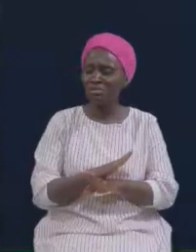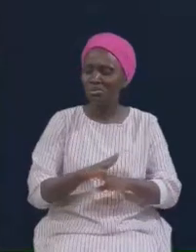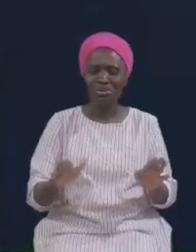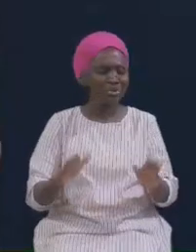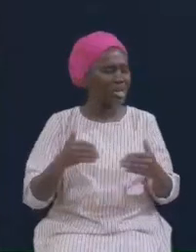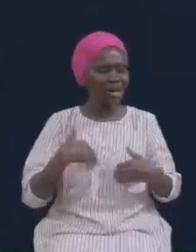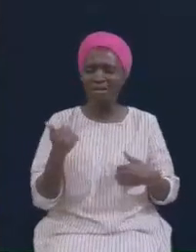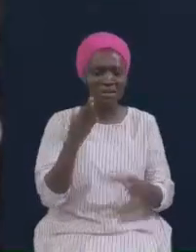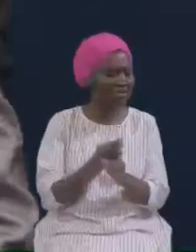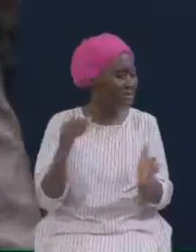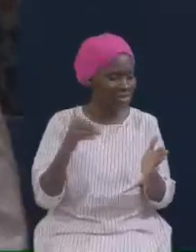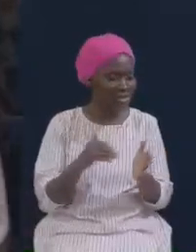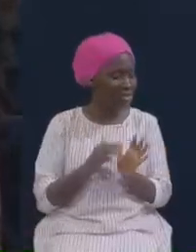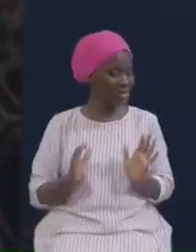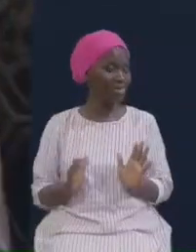n'aie plus foi.